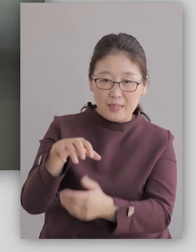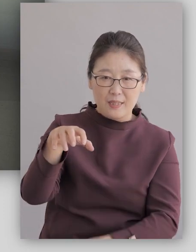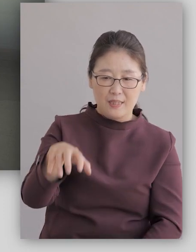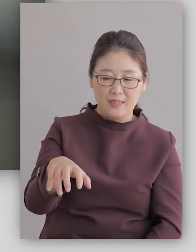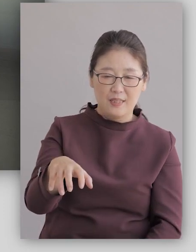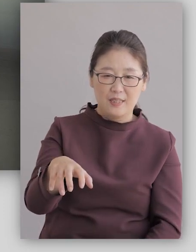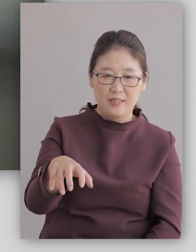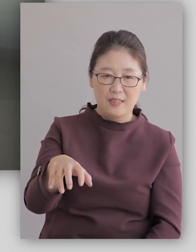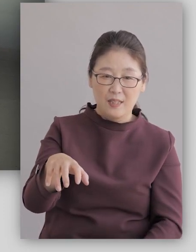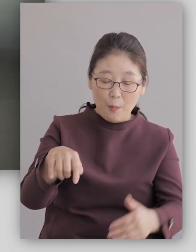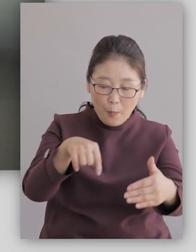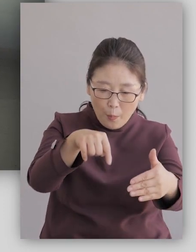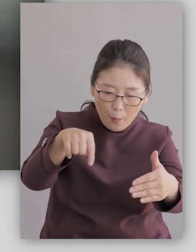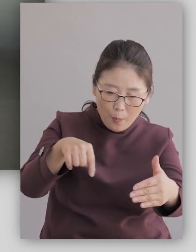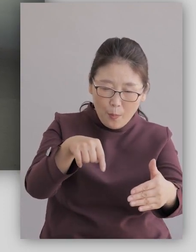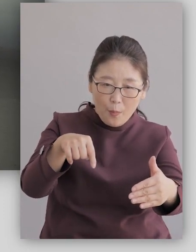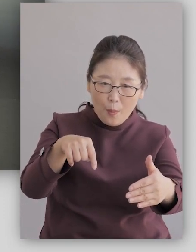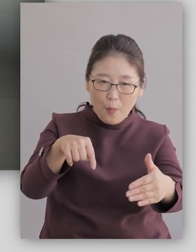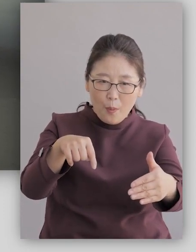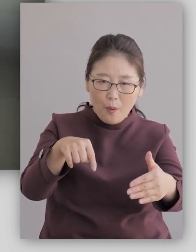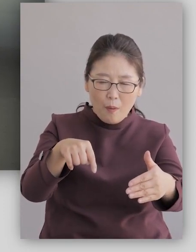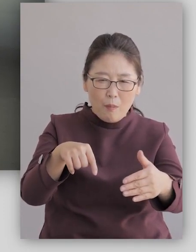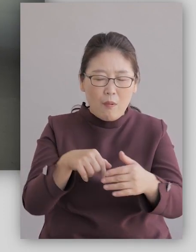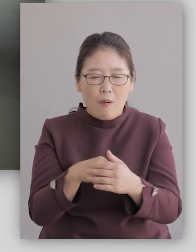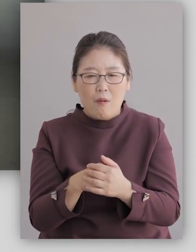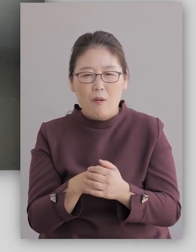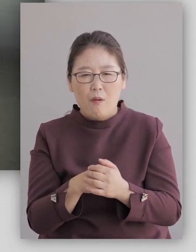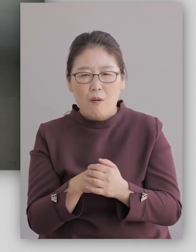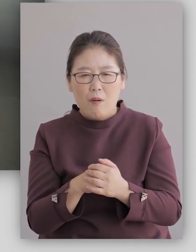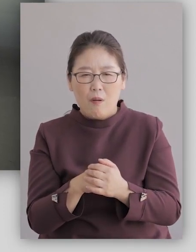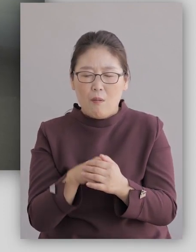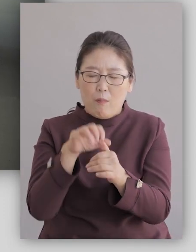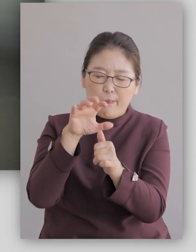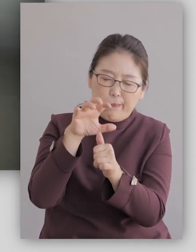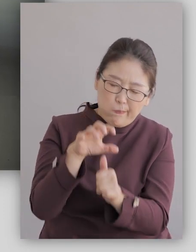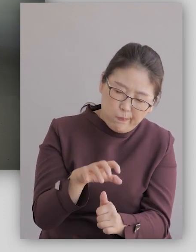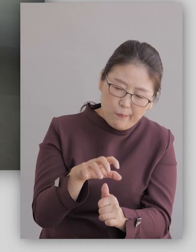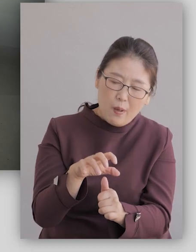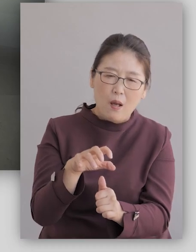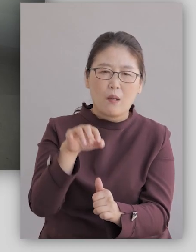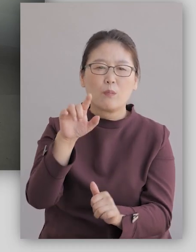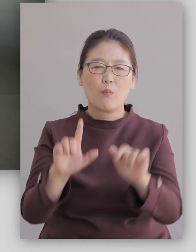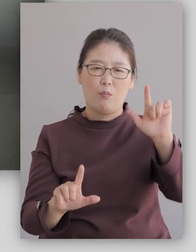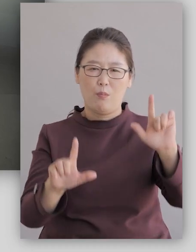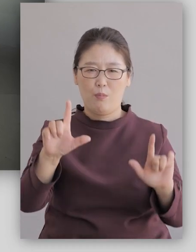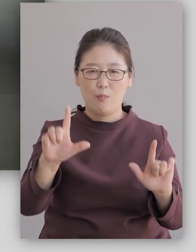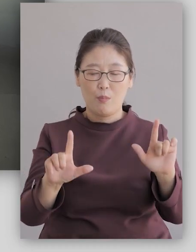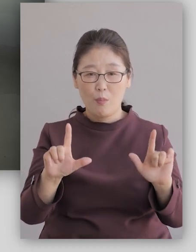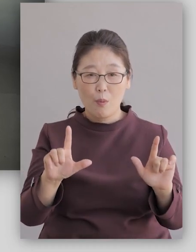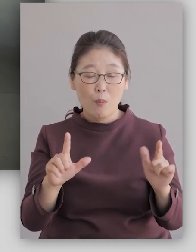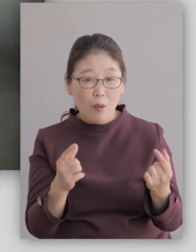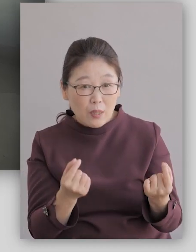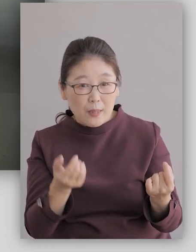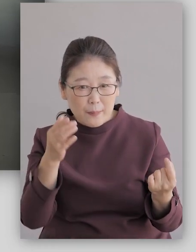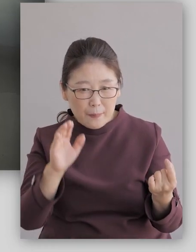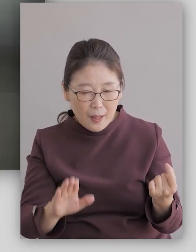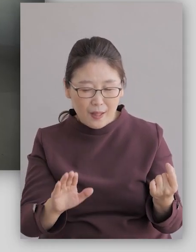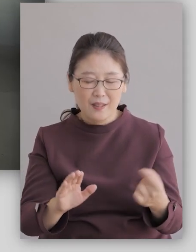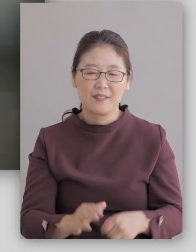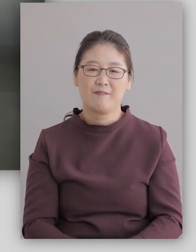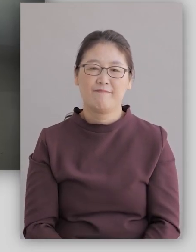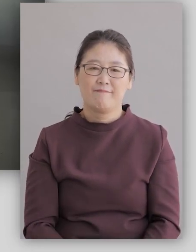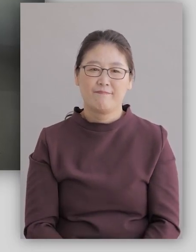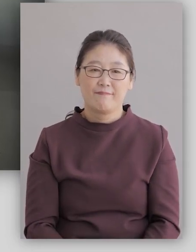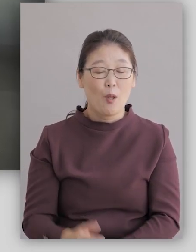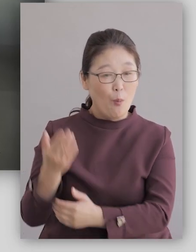밀실이라서 많은 것들이 움츠리고 있고 위축되어 있지 않았을까라고 생각하기 쉬운데